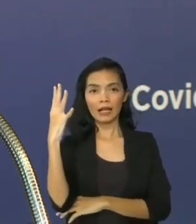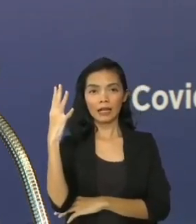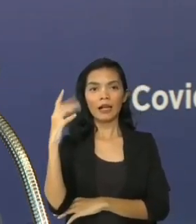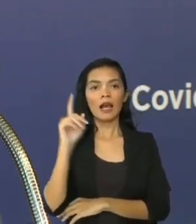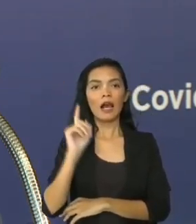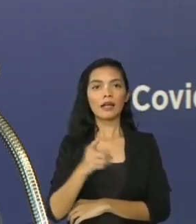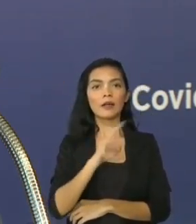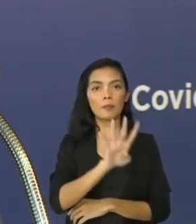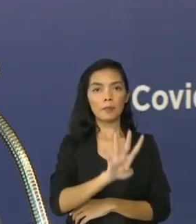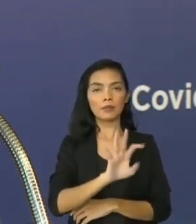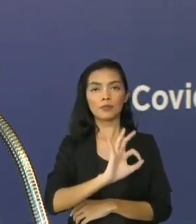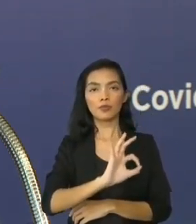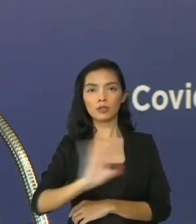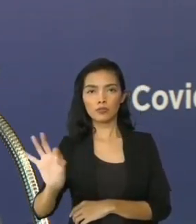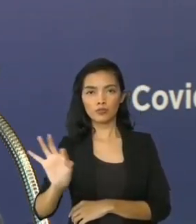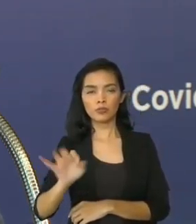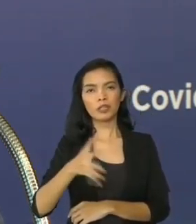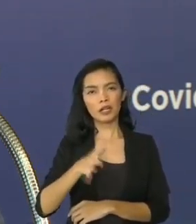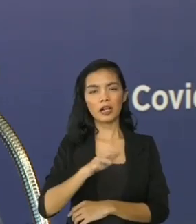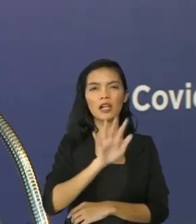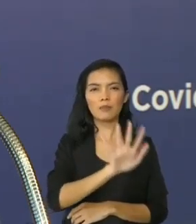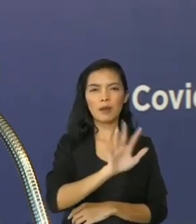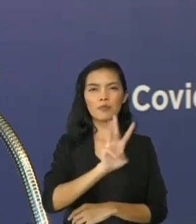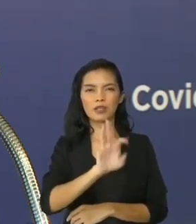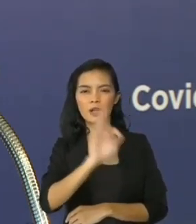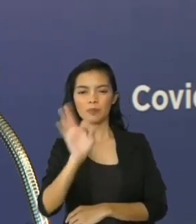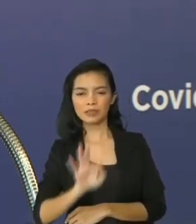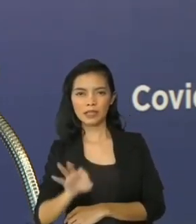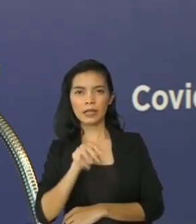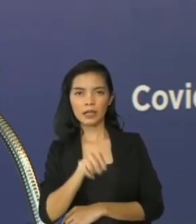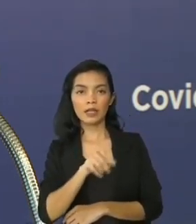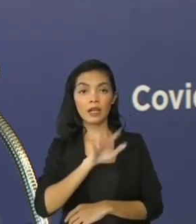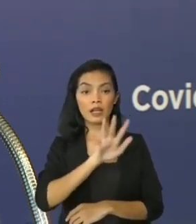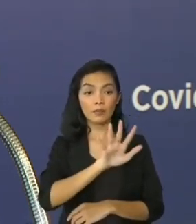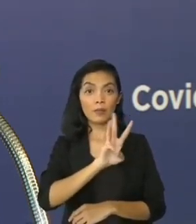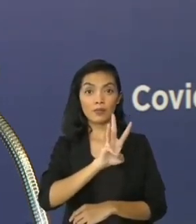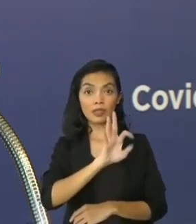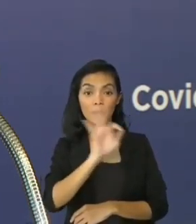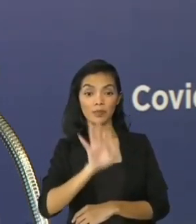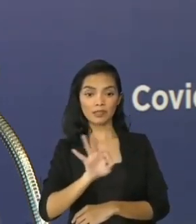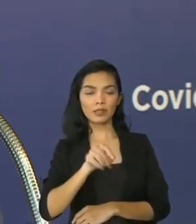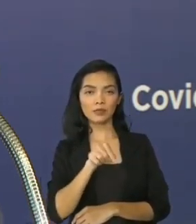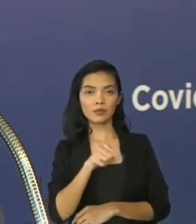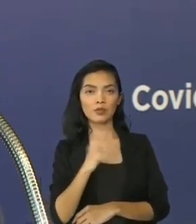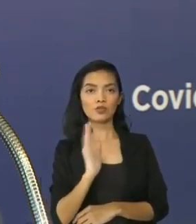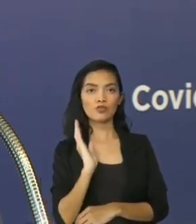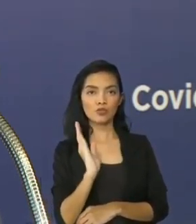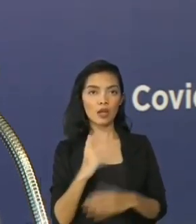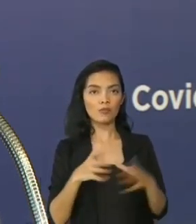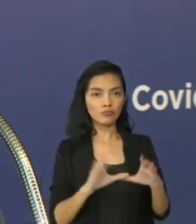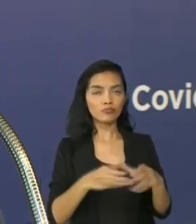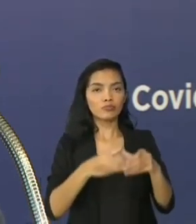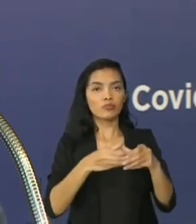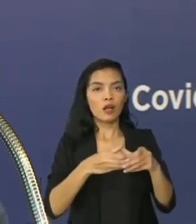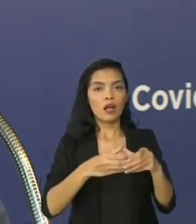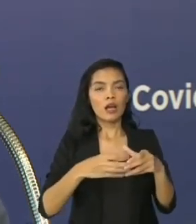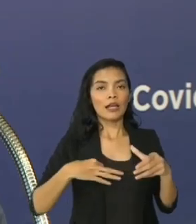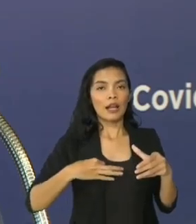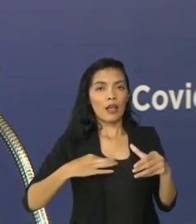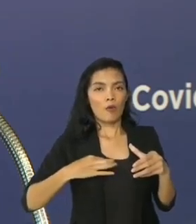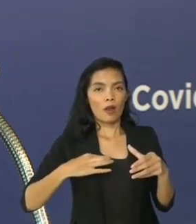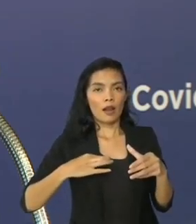40.000 desa atau sekitar 53 persen yang sudah membentuk relawan desa Khan